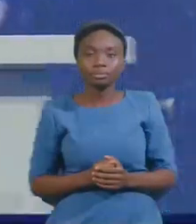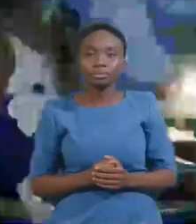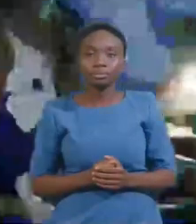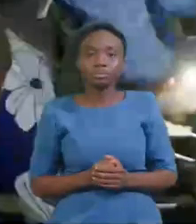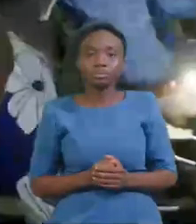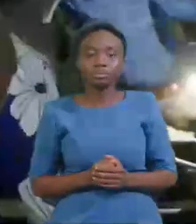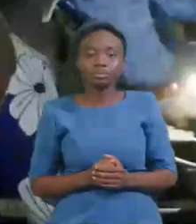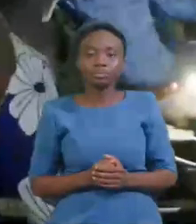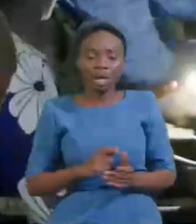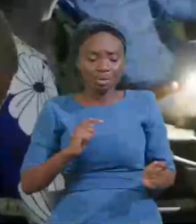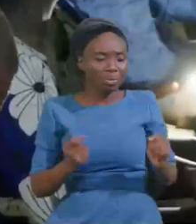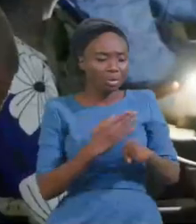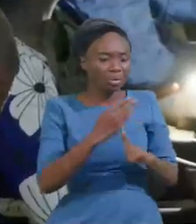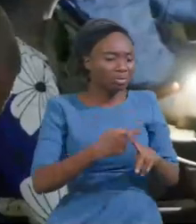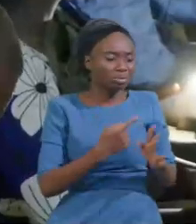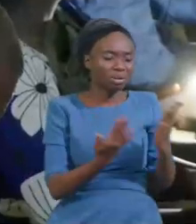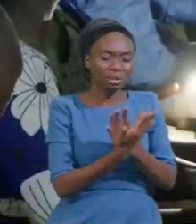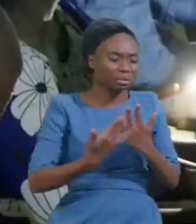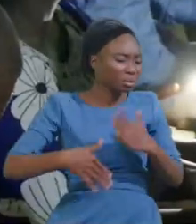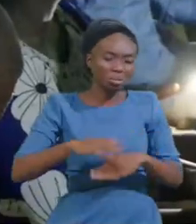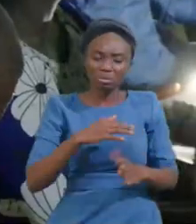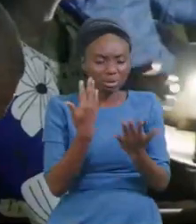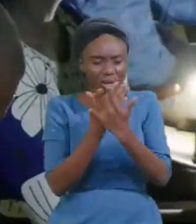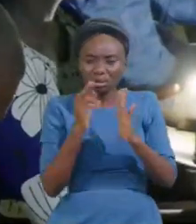Repentez-vous et croyez à la bonne nouvelle.